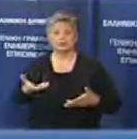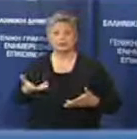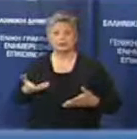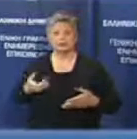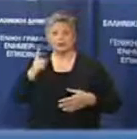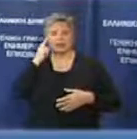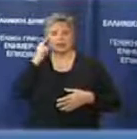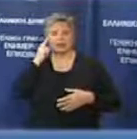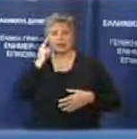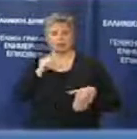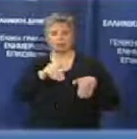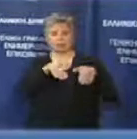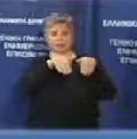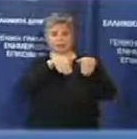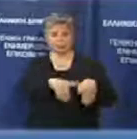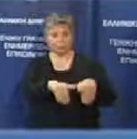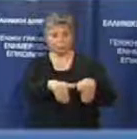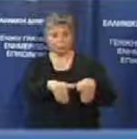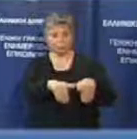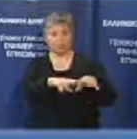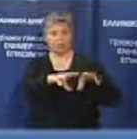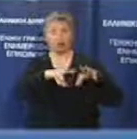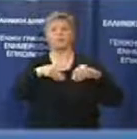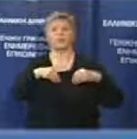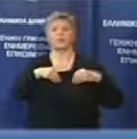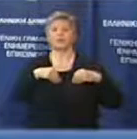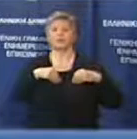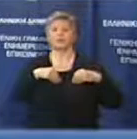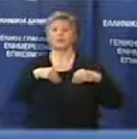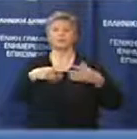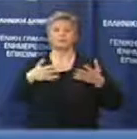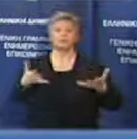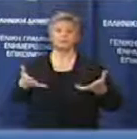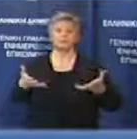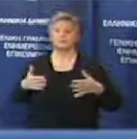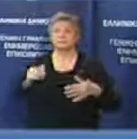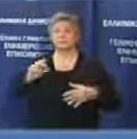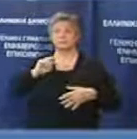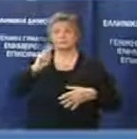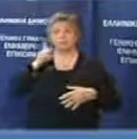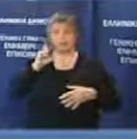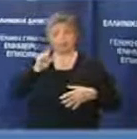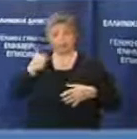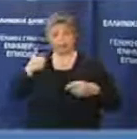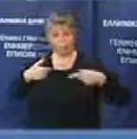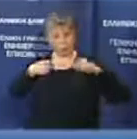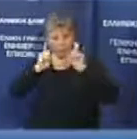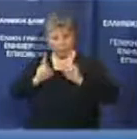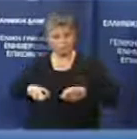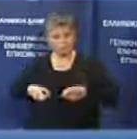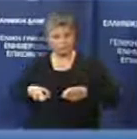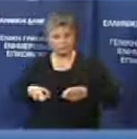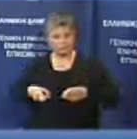διαφορετική λέξη πλην του σεβαστού, θα είχα πάρει εγώ αυτή τη στιγμή μαζί σας εδώ την απόφαση για το τι ακριβώς θα συμβεί. Σας